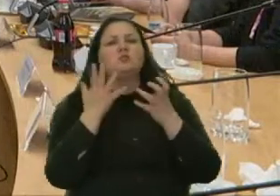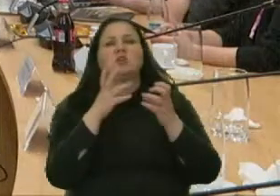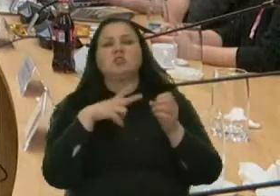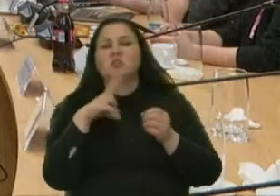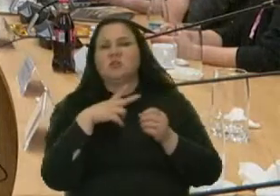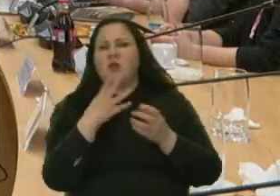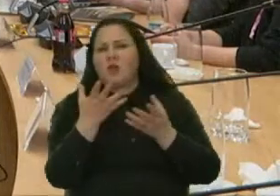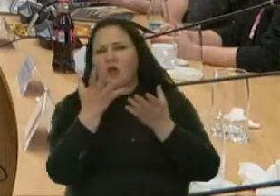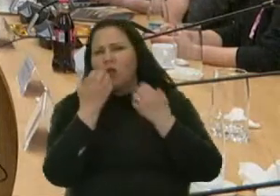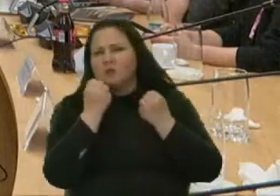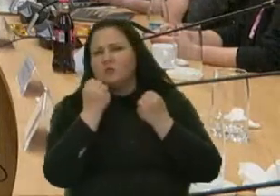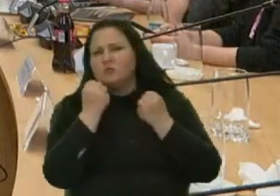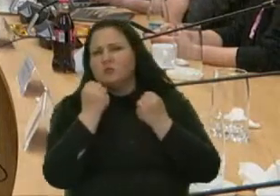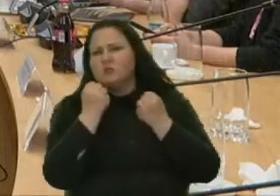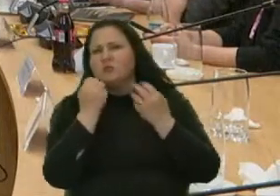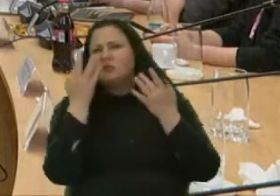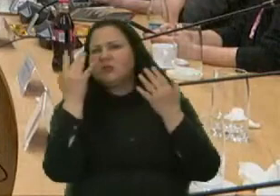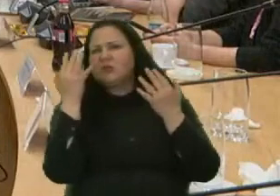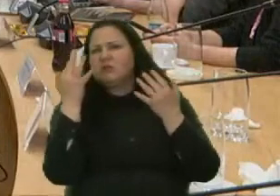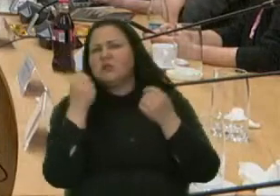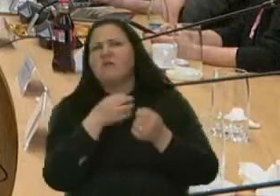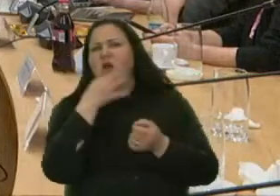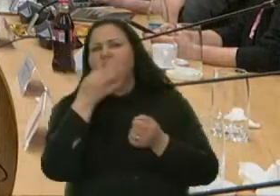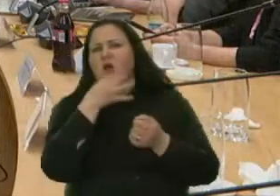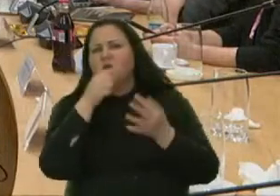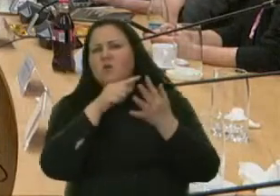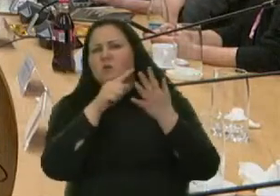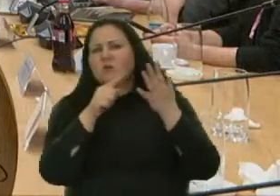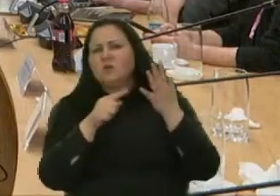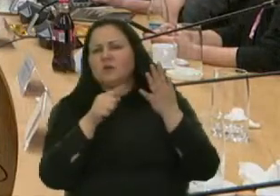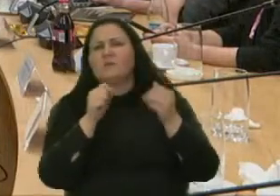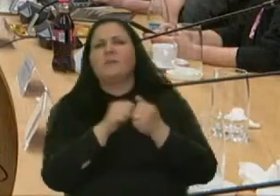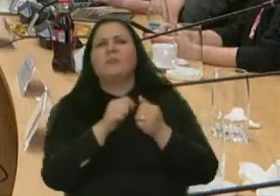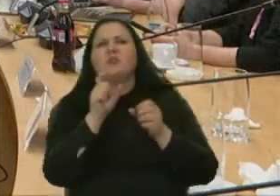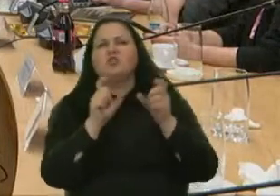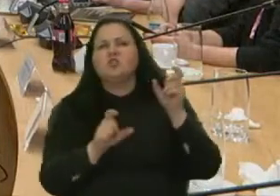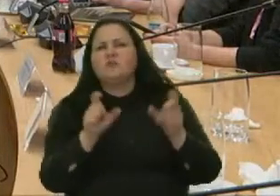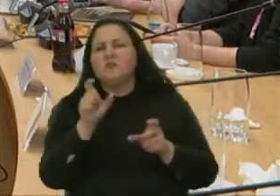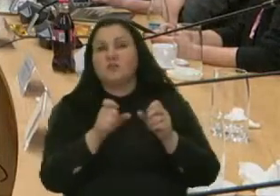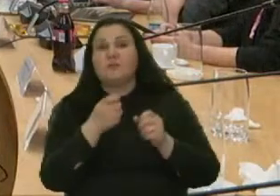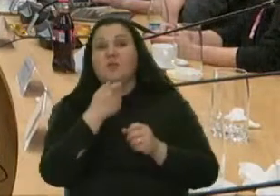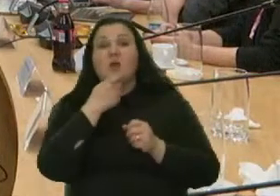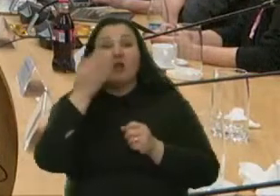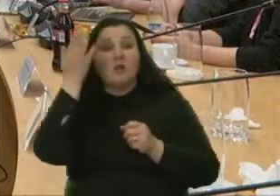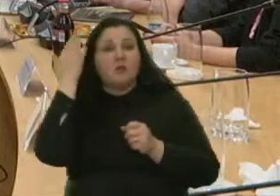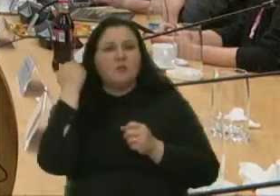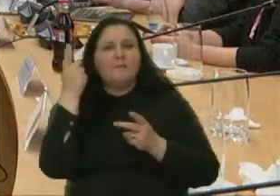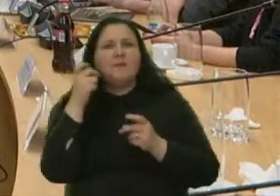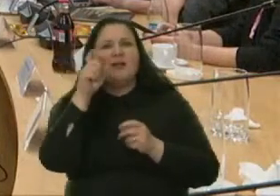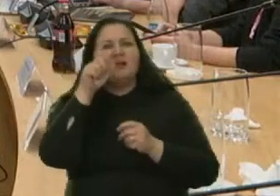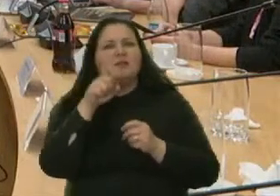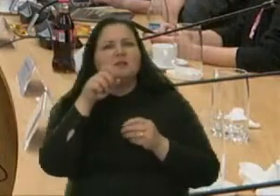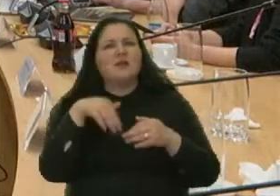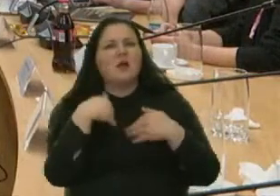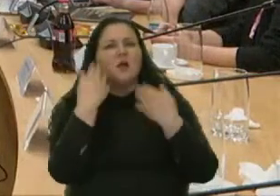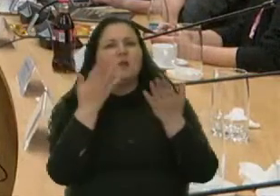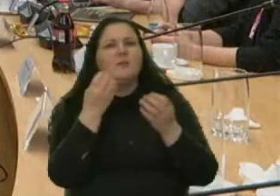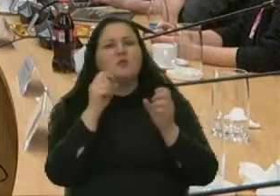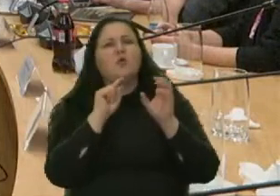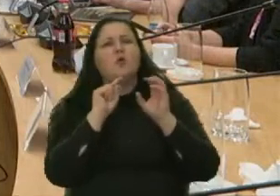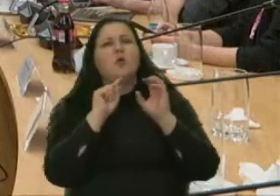să aduc o serie de argumente cifrice anul trecut pe lista de alocări pentru cultură